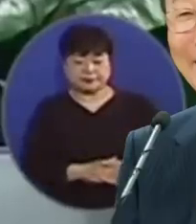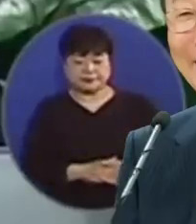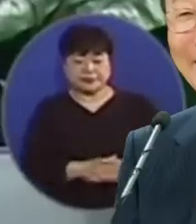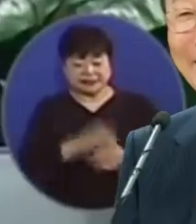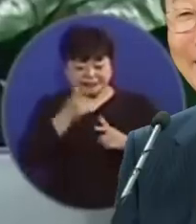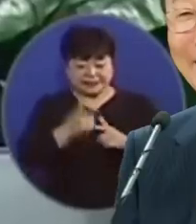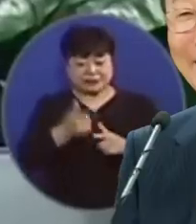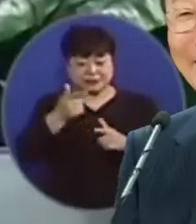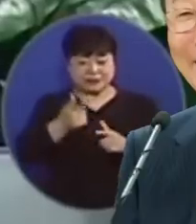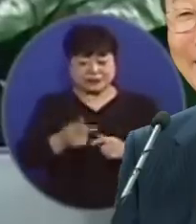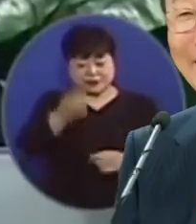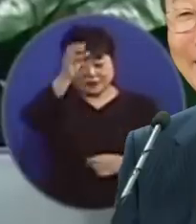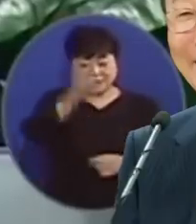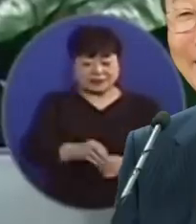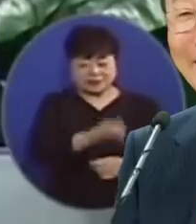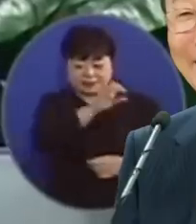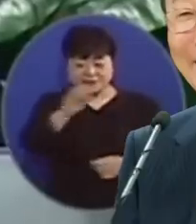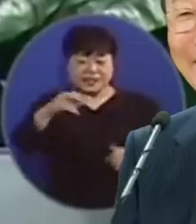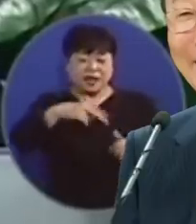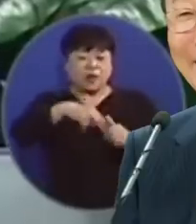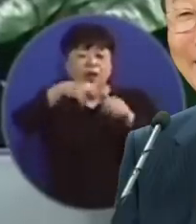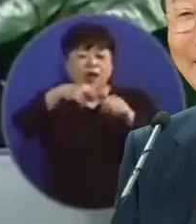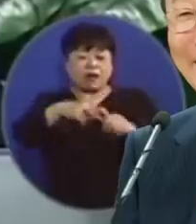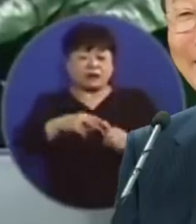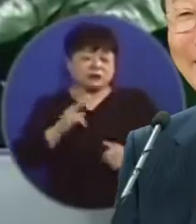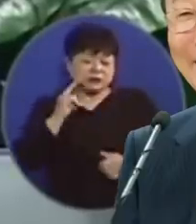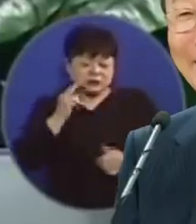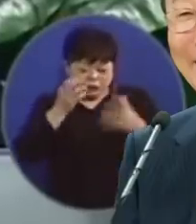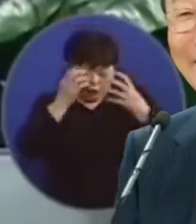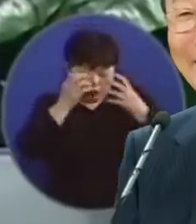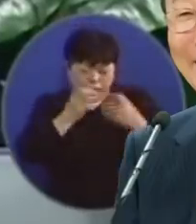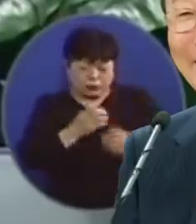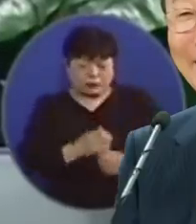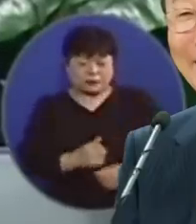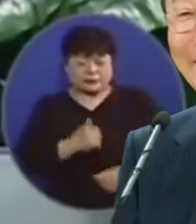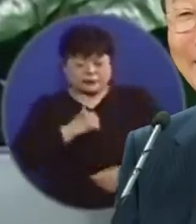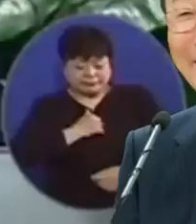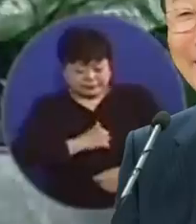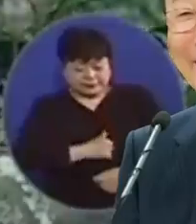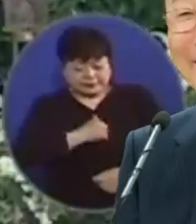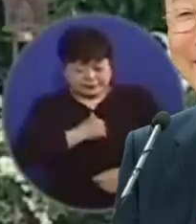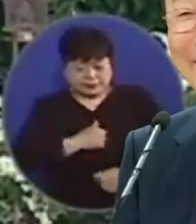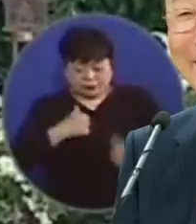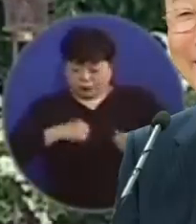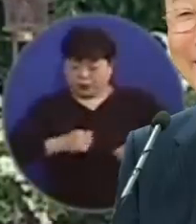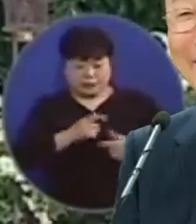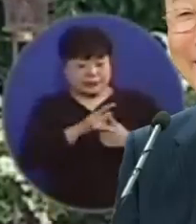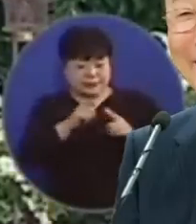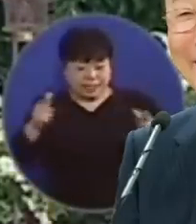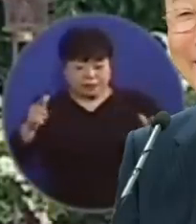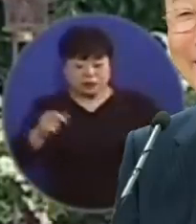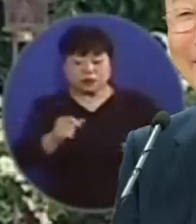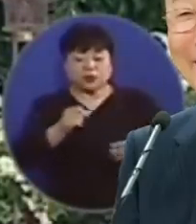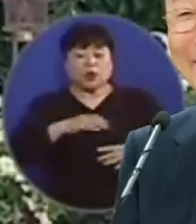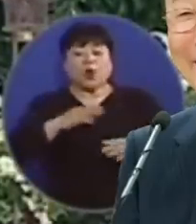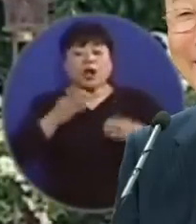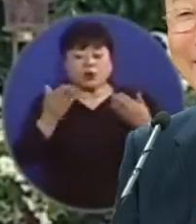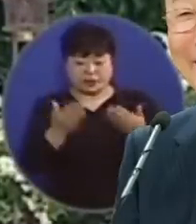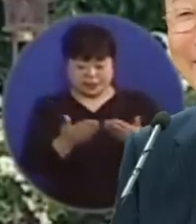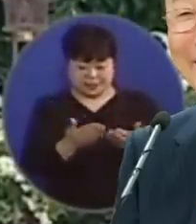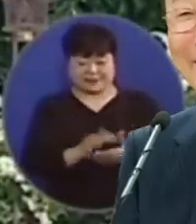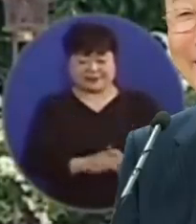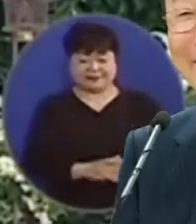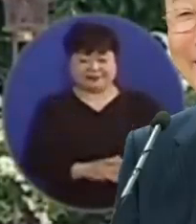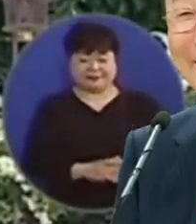그런데 예수님이 십자가에 올라가서 그 억센 고통을 당하면서 포기하지 않았다는 것. 그게 놀라운 일인 것입니다.